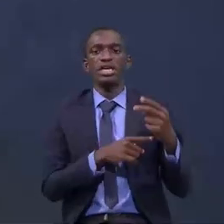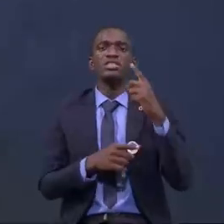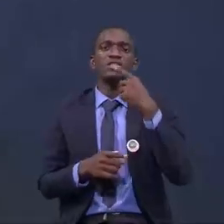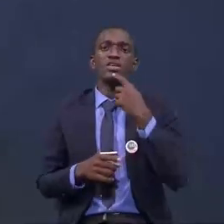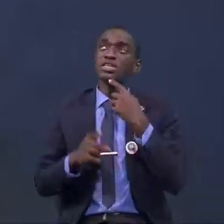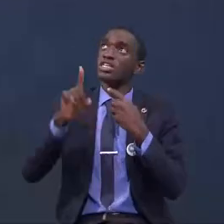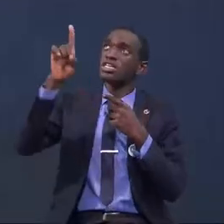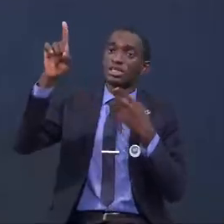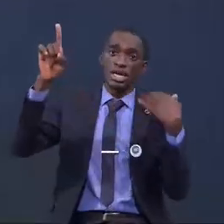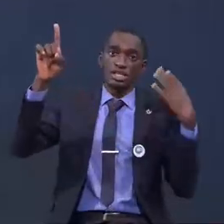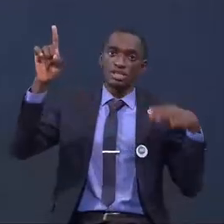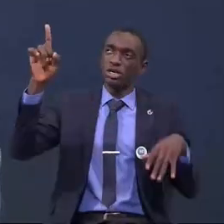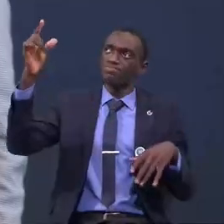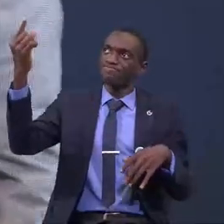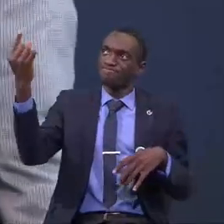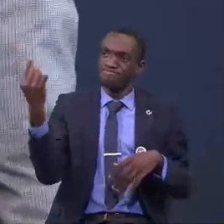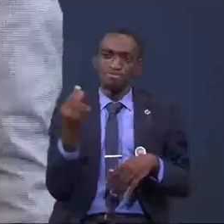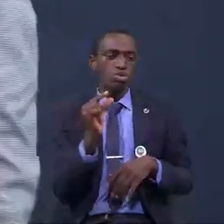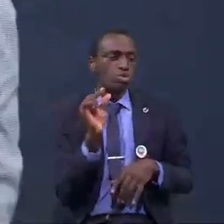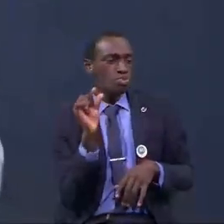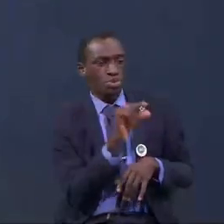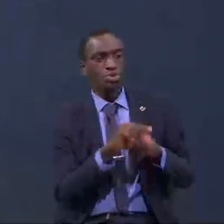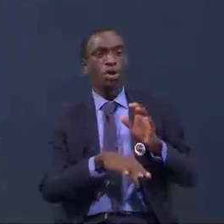Il en toucha ma bouche.